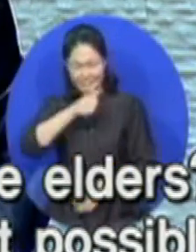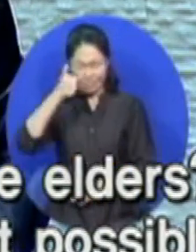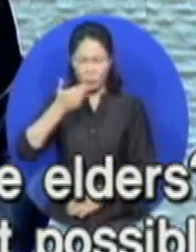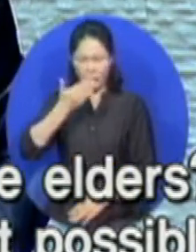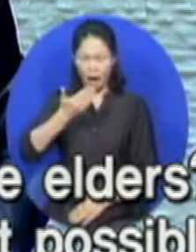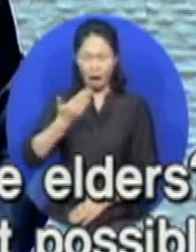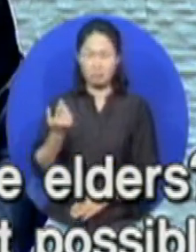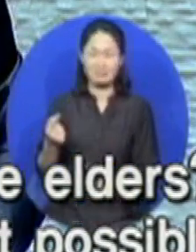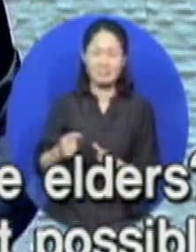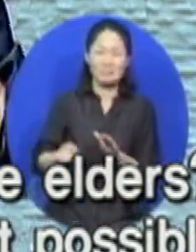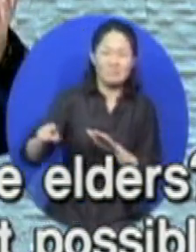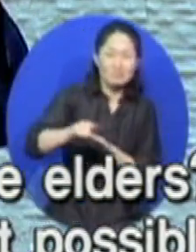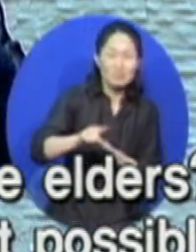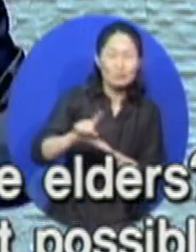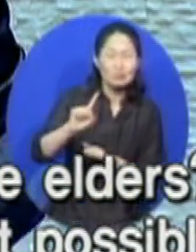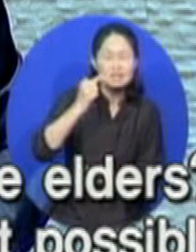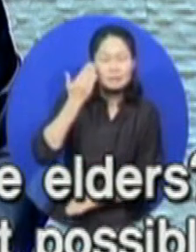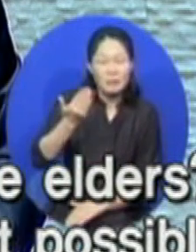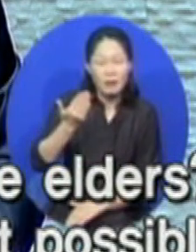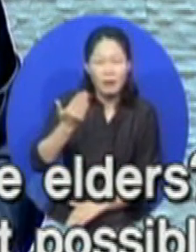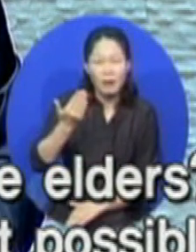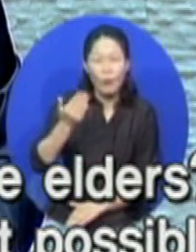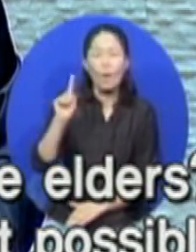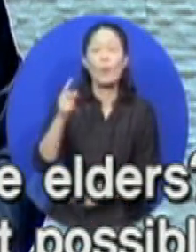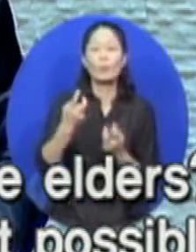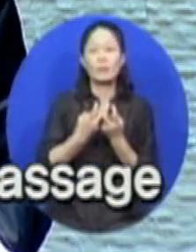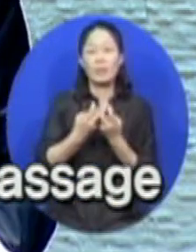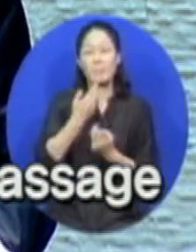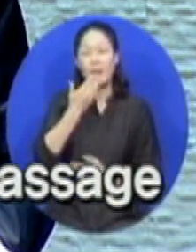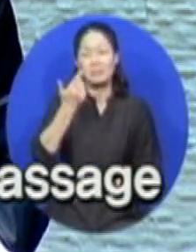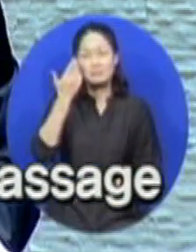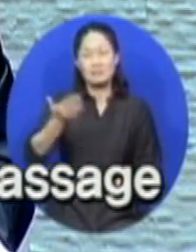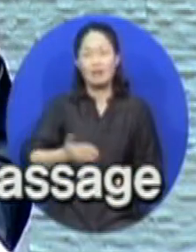뭐예요 어째 기기 가능한 일이에요